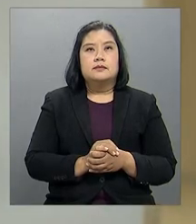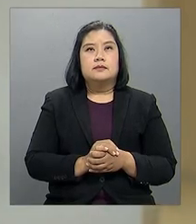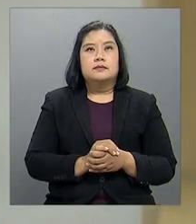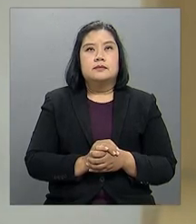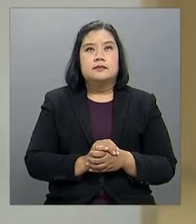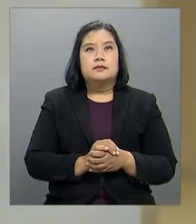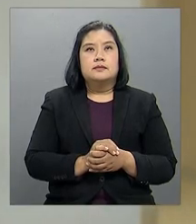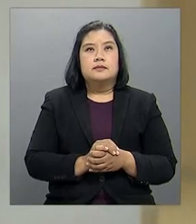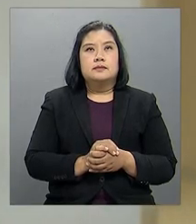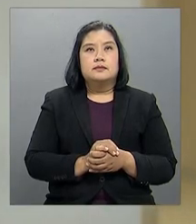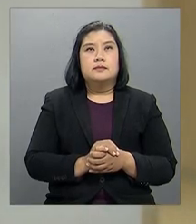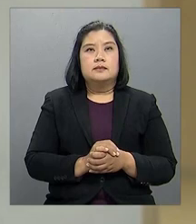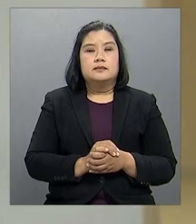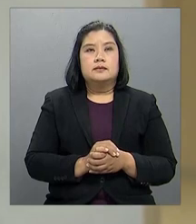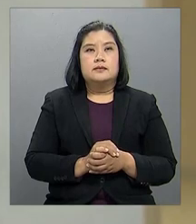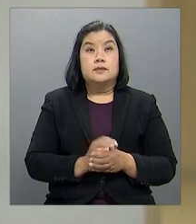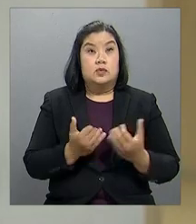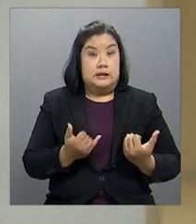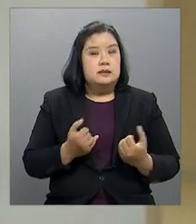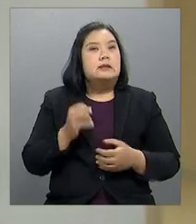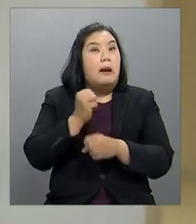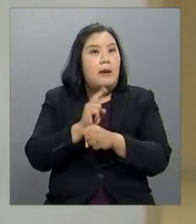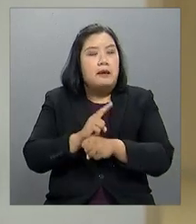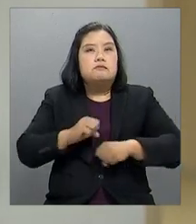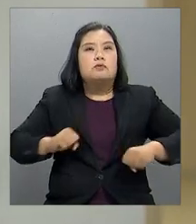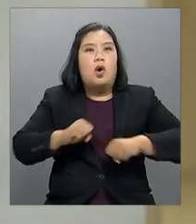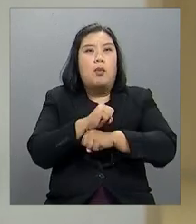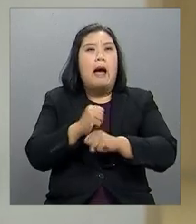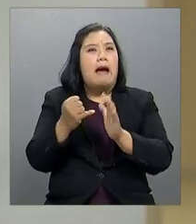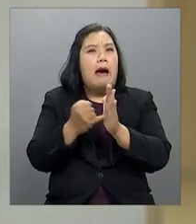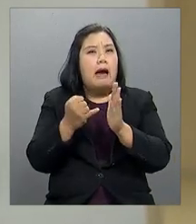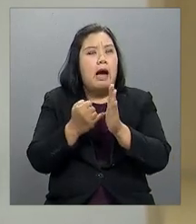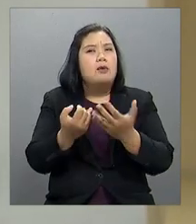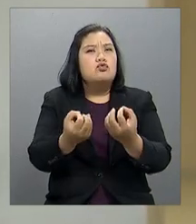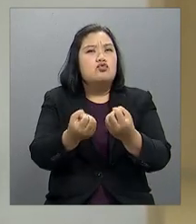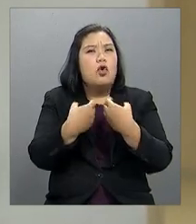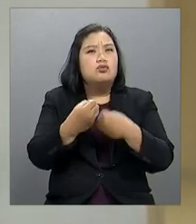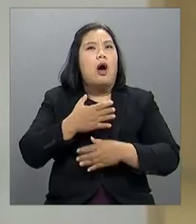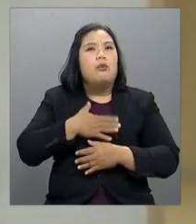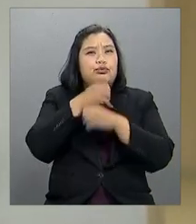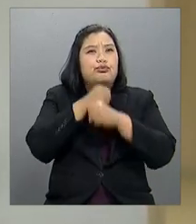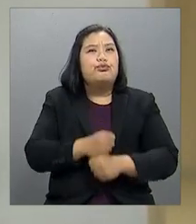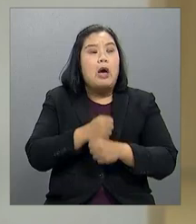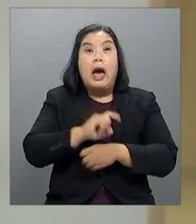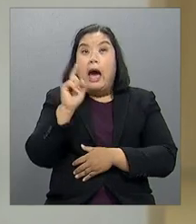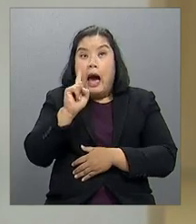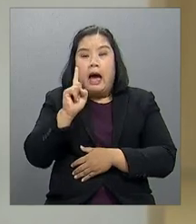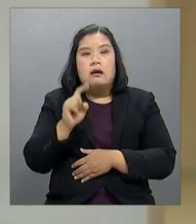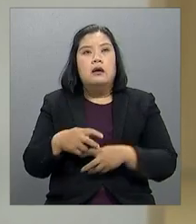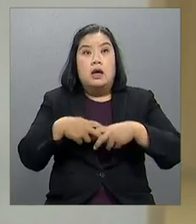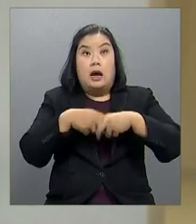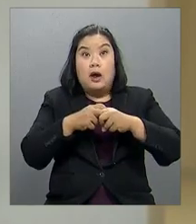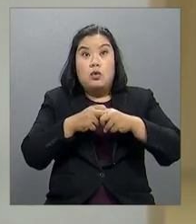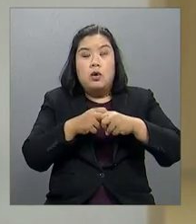ในช่วงบำบัดง่ายๆด้วยกายภาพวันนี้ค่ะมีคำแนะนำสำหรับผู้สูงอายุที่เพิ่งผ่าตัดเปลี่ยนข้อเข่าไปนะคะจะมีวิธี